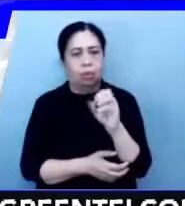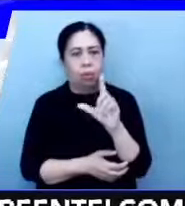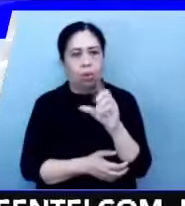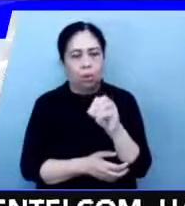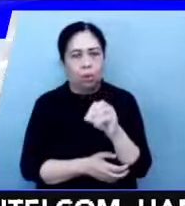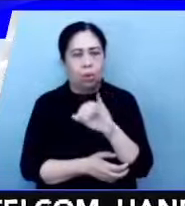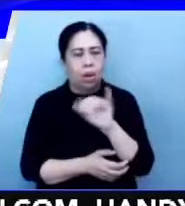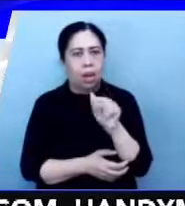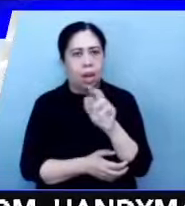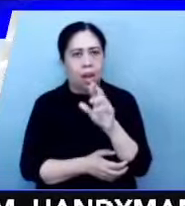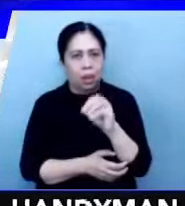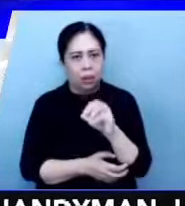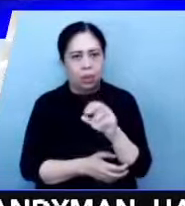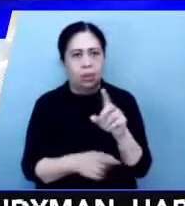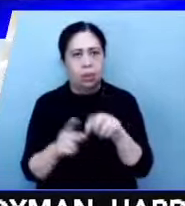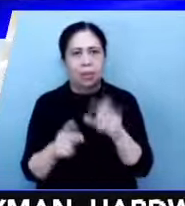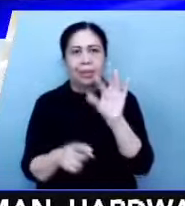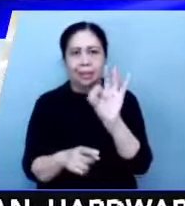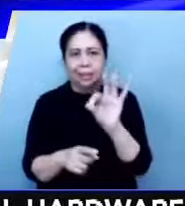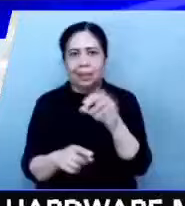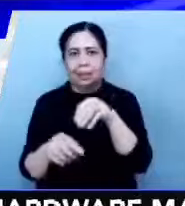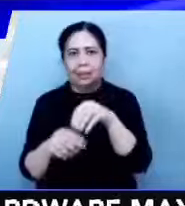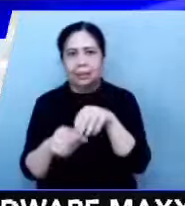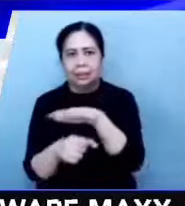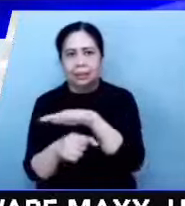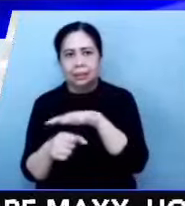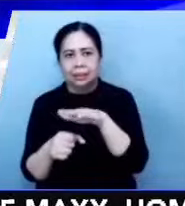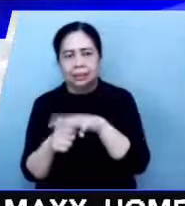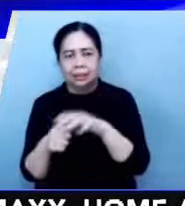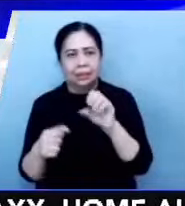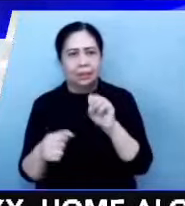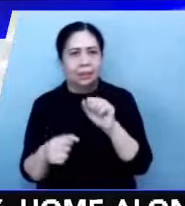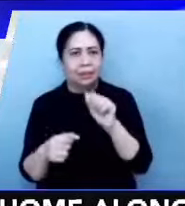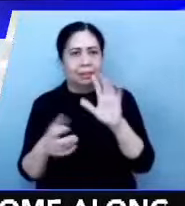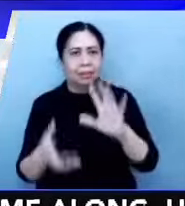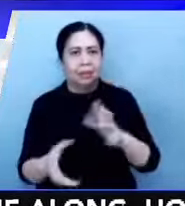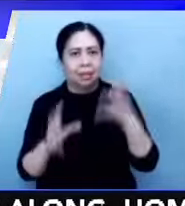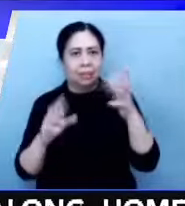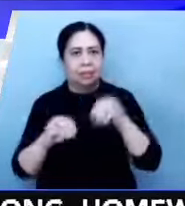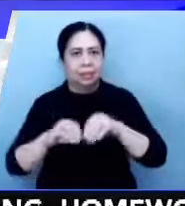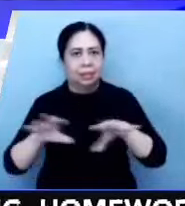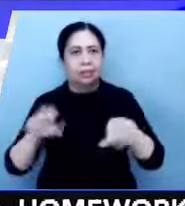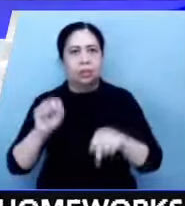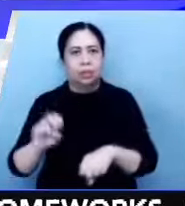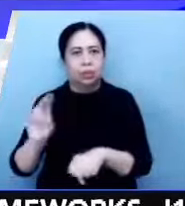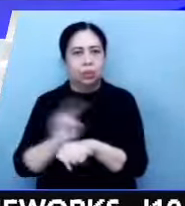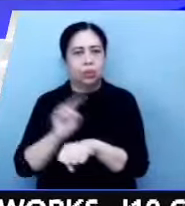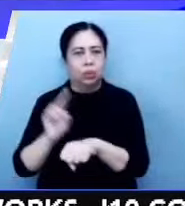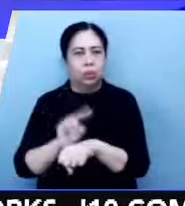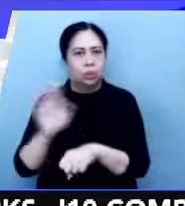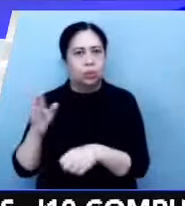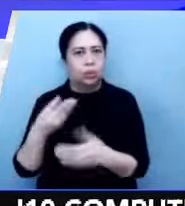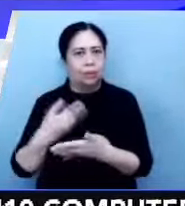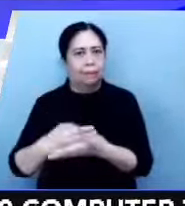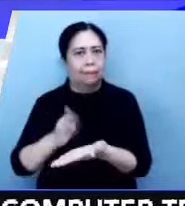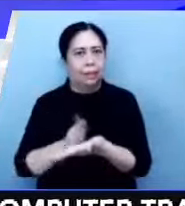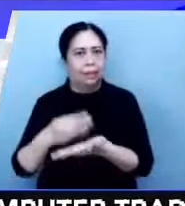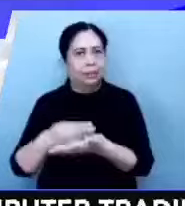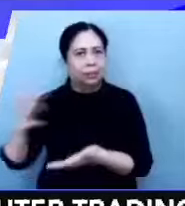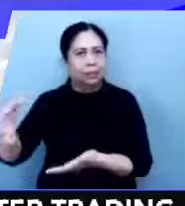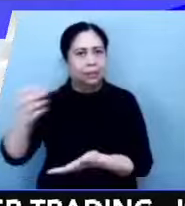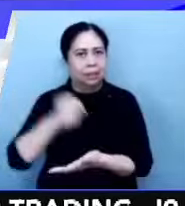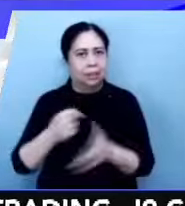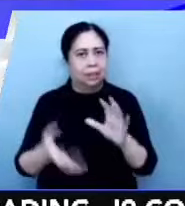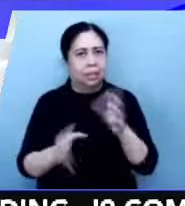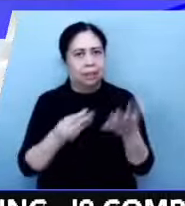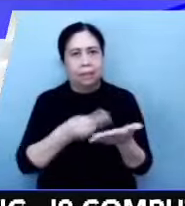ang suspected cases. Dahil nasa state of calamity na, maaari nang gamitin ng lungsod ang calamity funds para ipambili